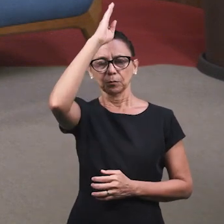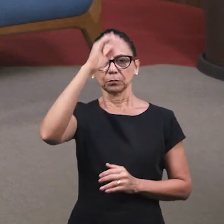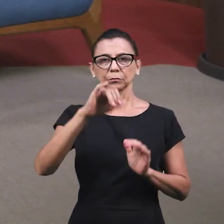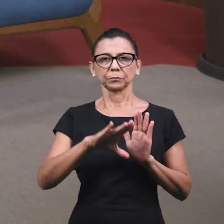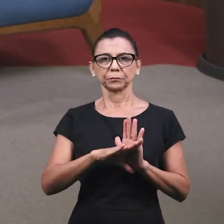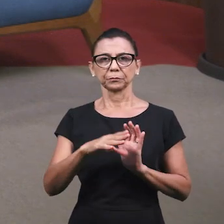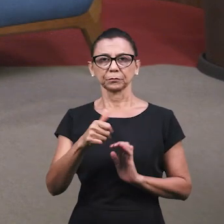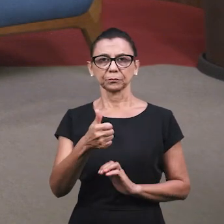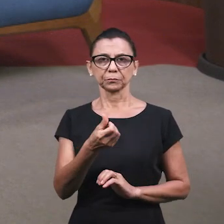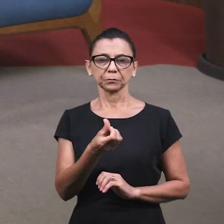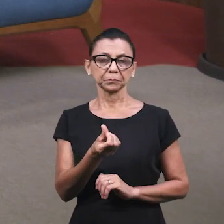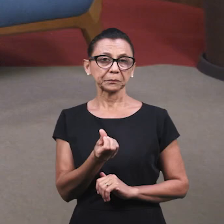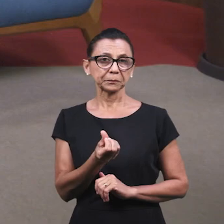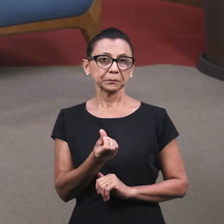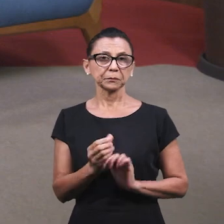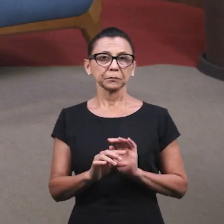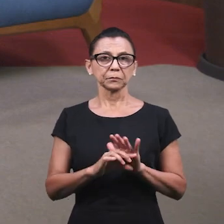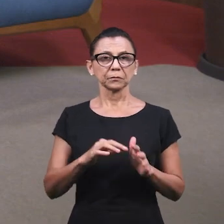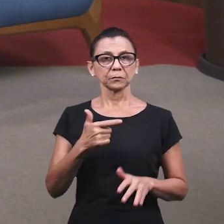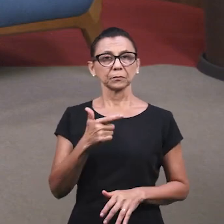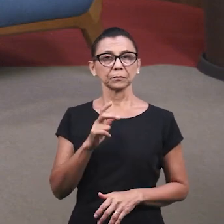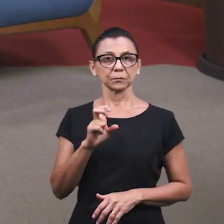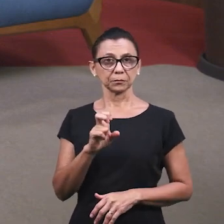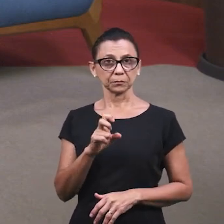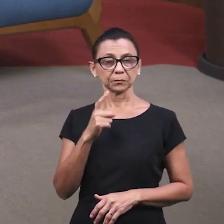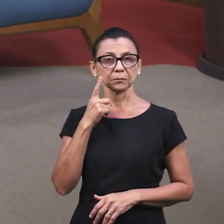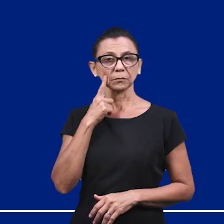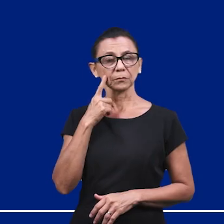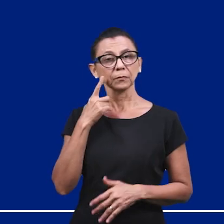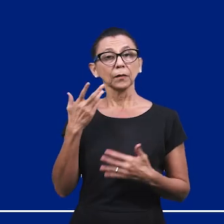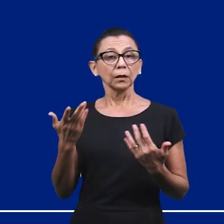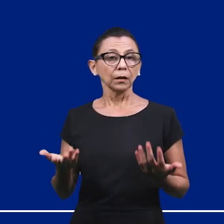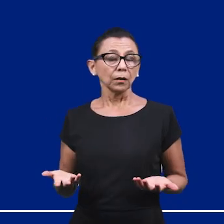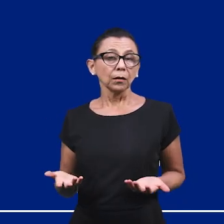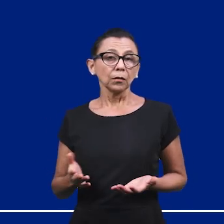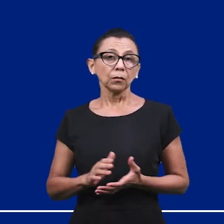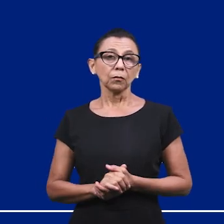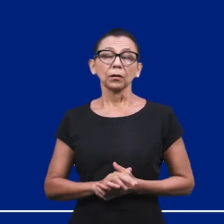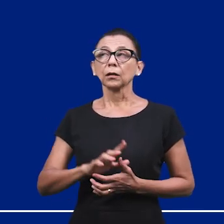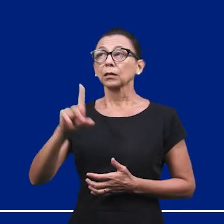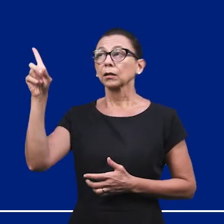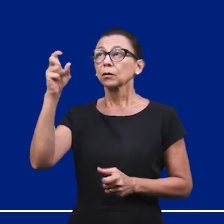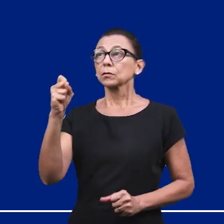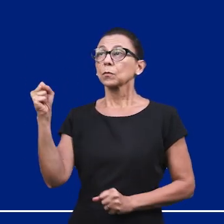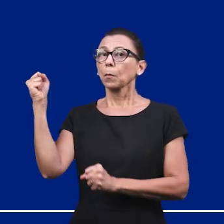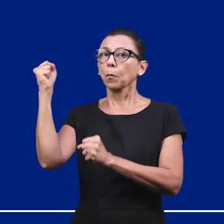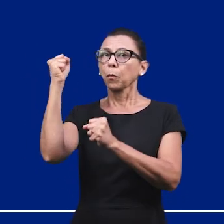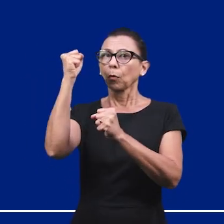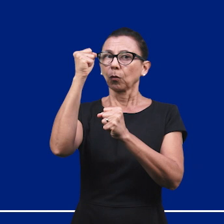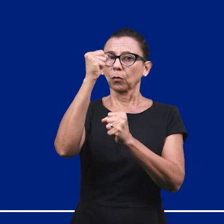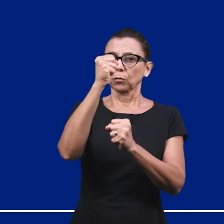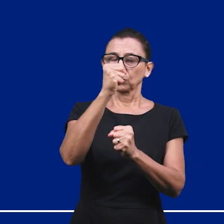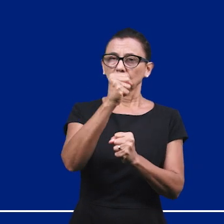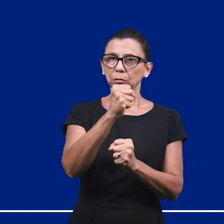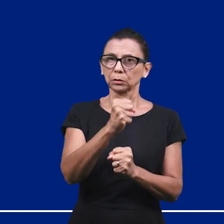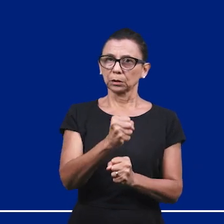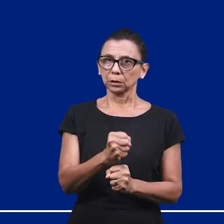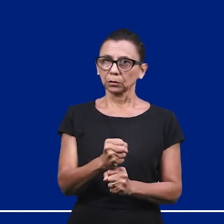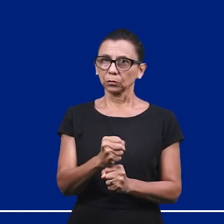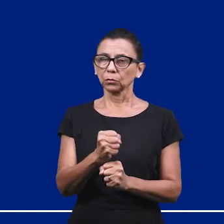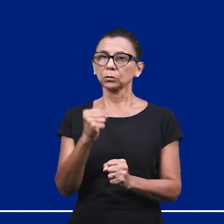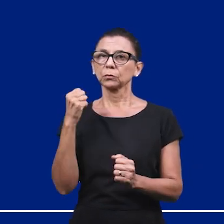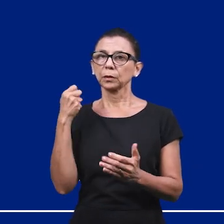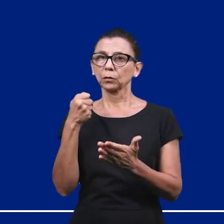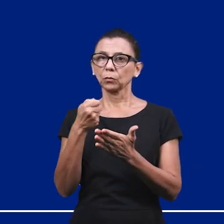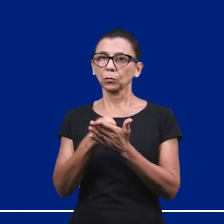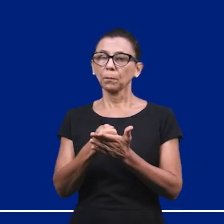du Manaïm. Cet texte se trouve en lettre Romains, chapitre 16, verset 25, nous dit « Or, c'est lui qui est puissant pour vous confirmer